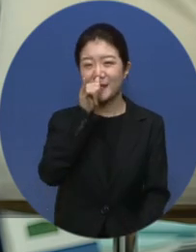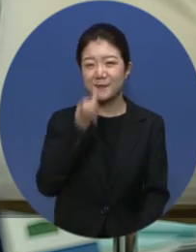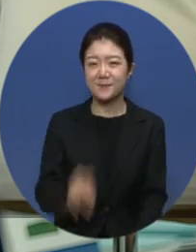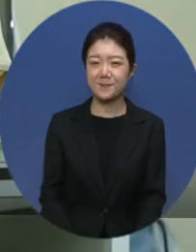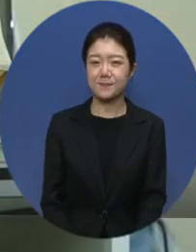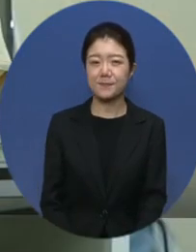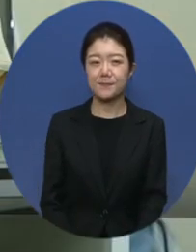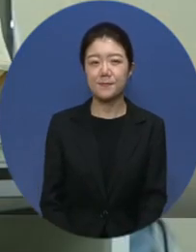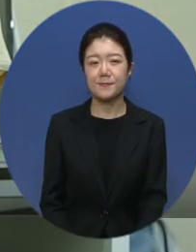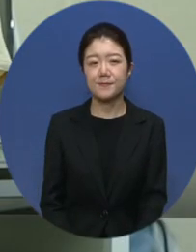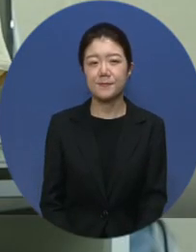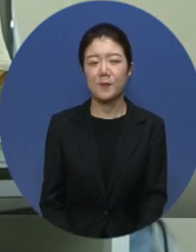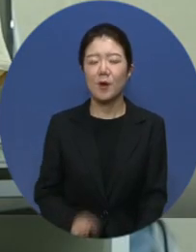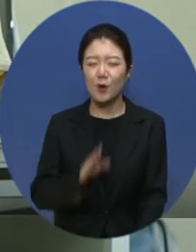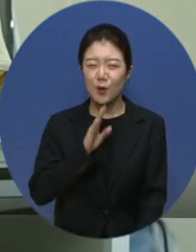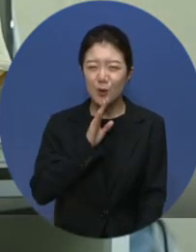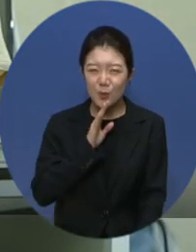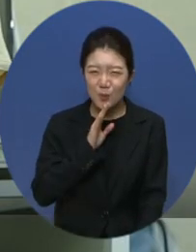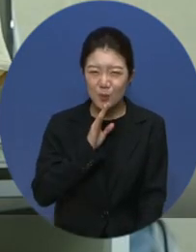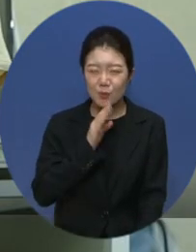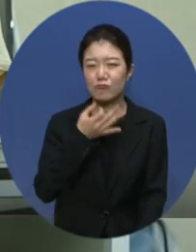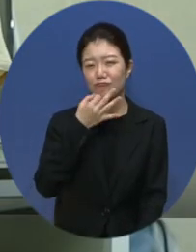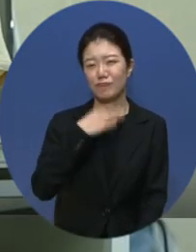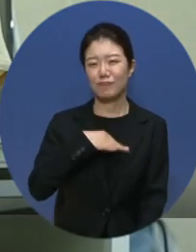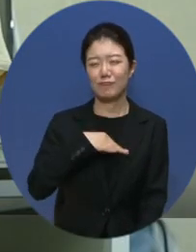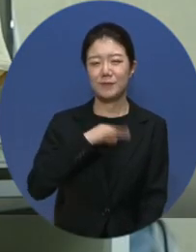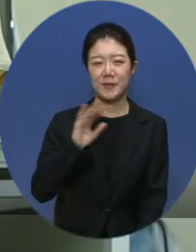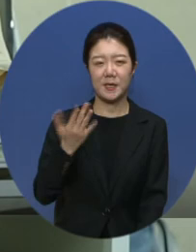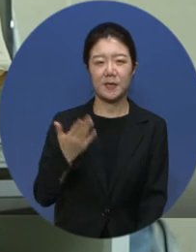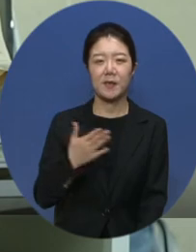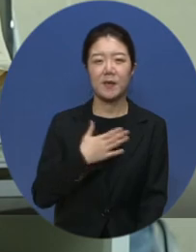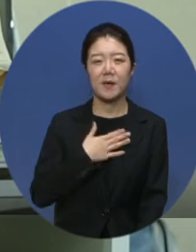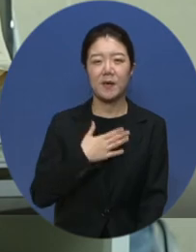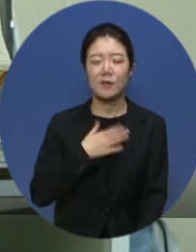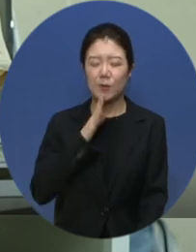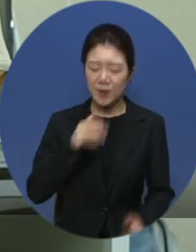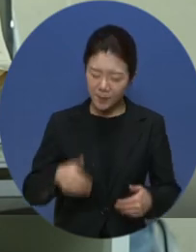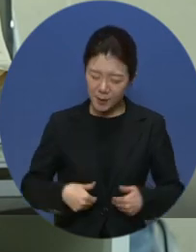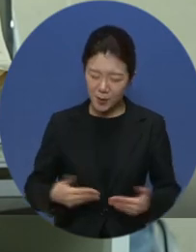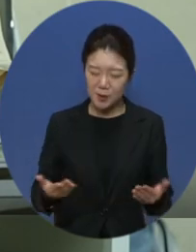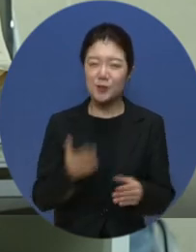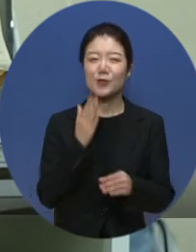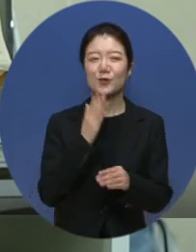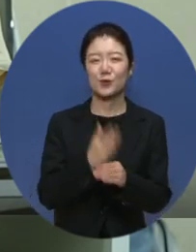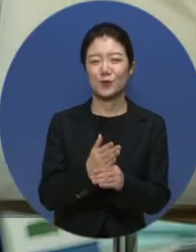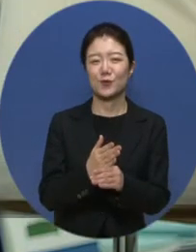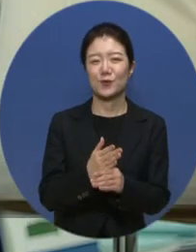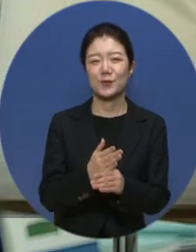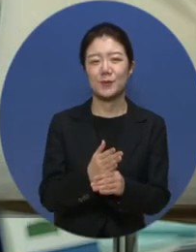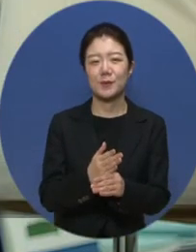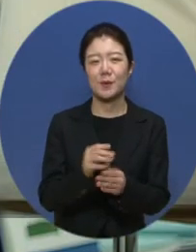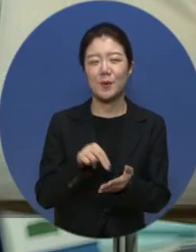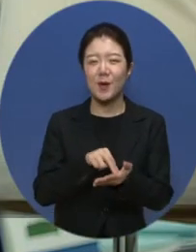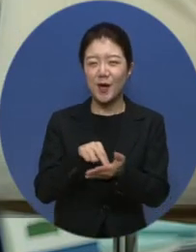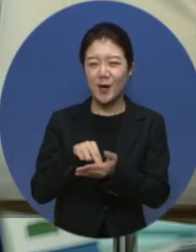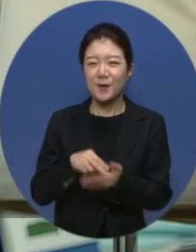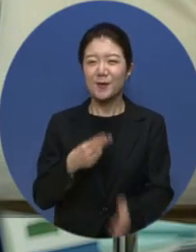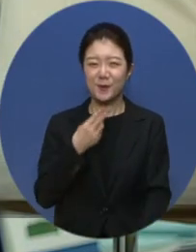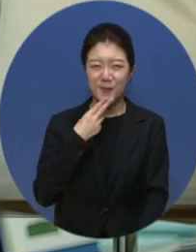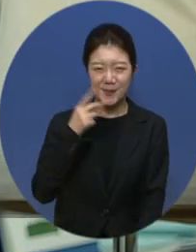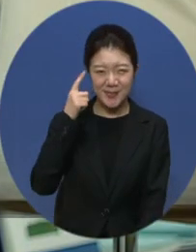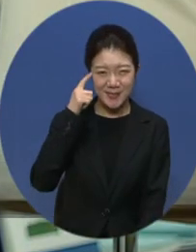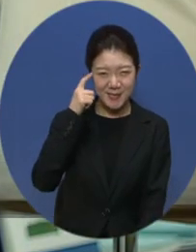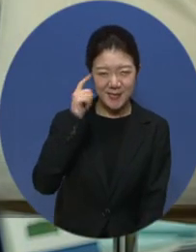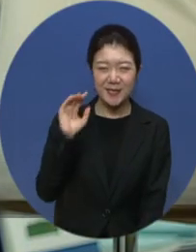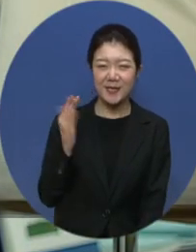그래서 그렇게 되면 너무 보람되죠. 진짜 아 내가 진짜 필요한 일을 하고 있구나. 이제 외롭지 않구나 하는